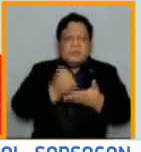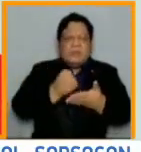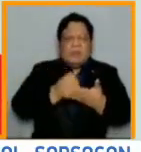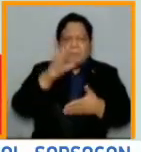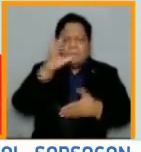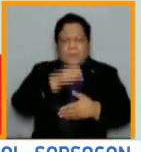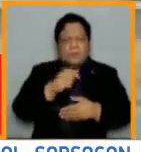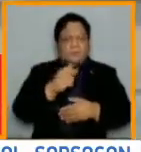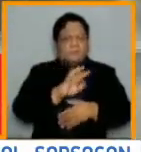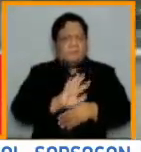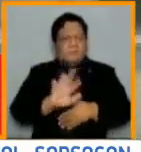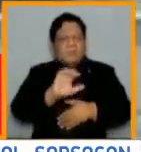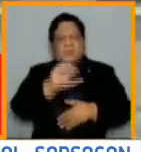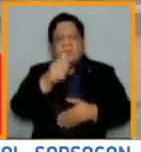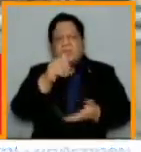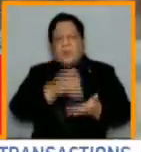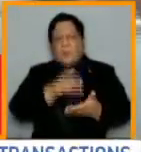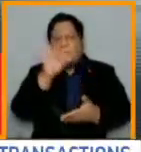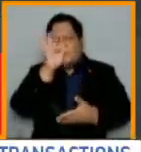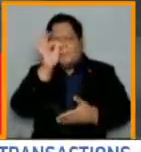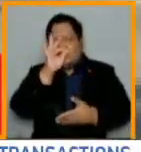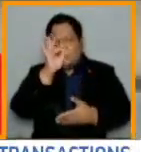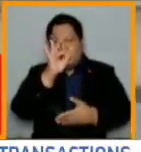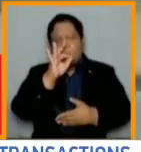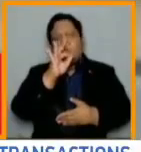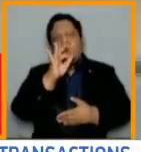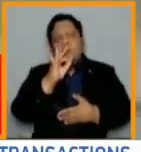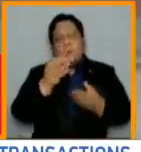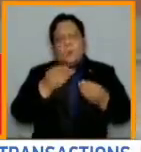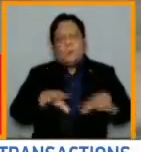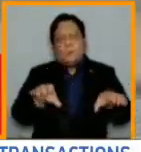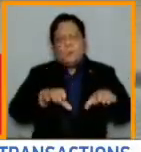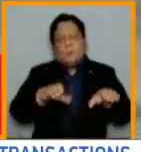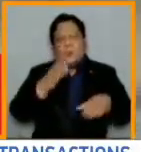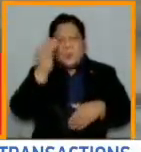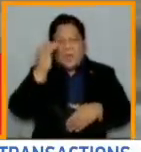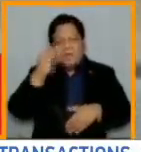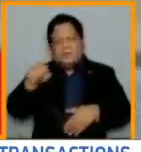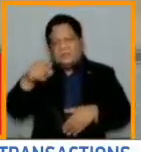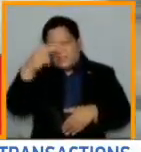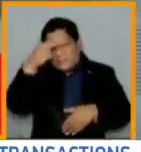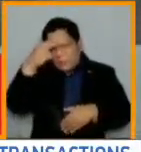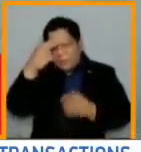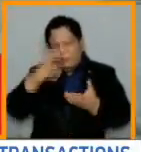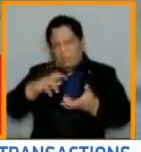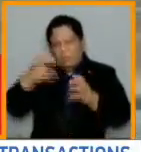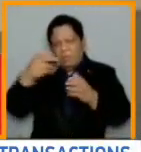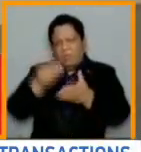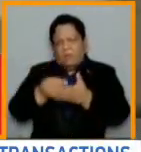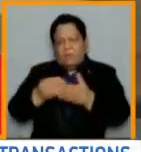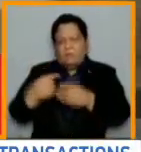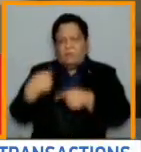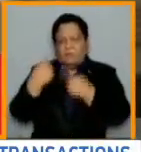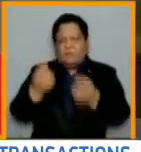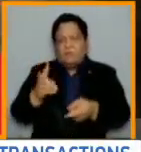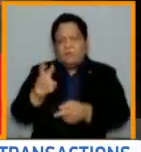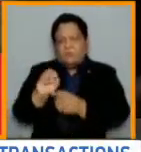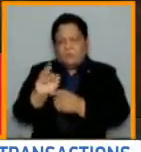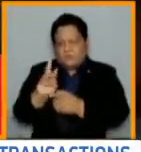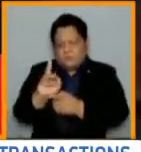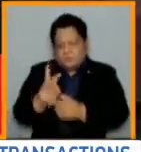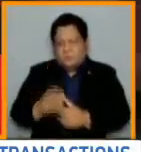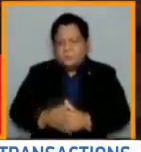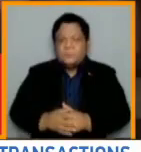Pinoy OFWs na natanggalan ng trabaho dahil sa Saudi financial crisis simula 2016. Ang empleyado ng